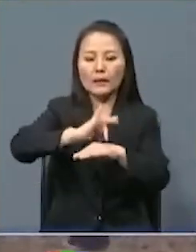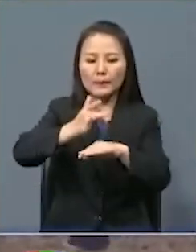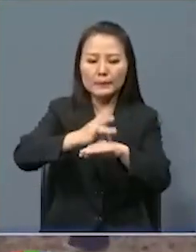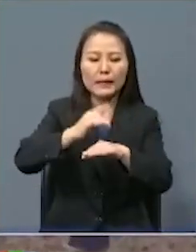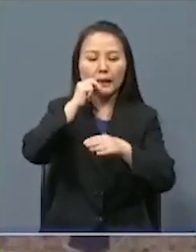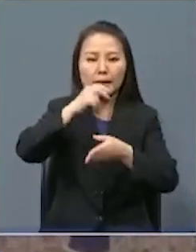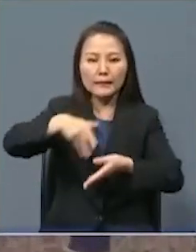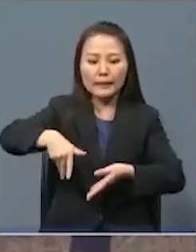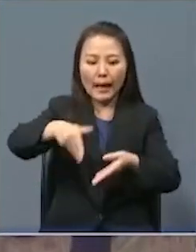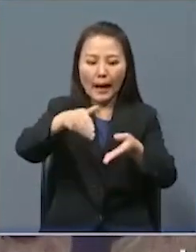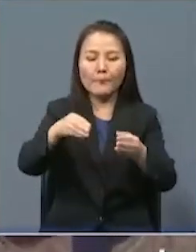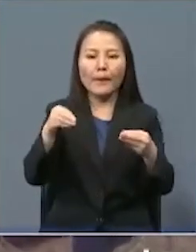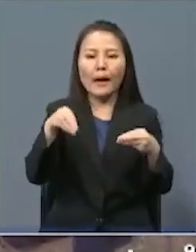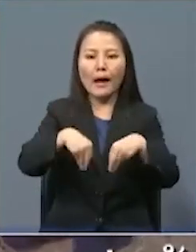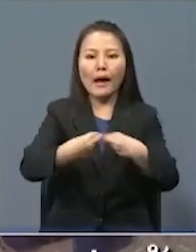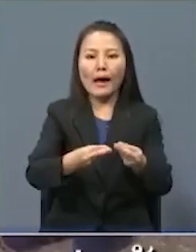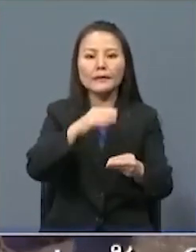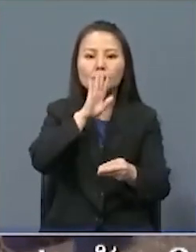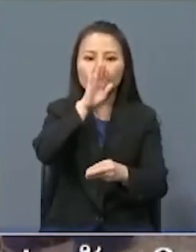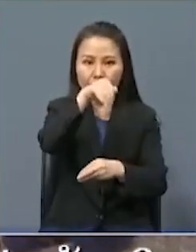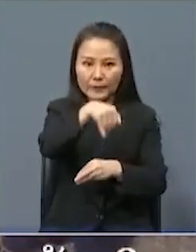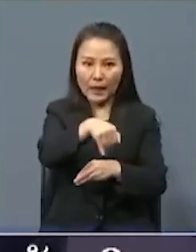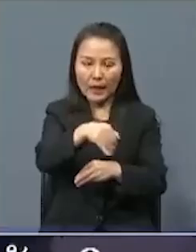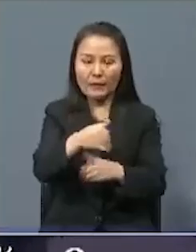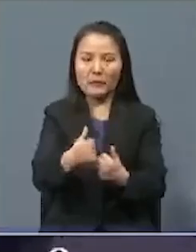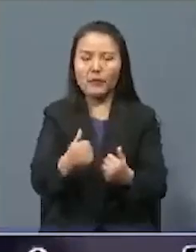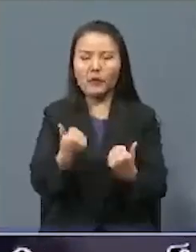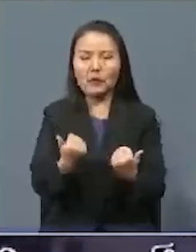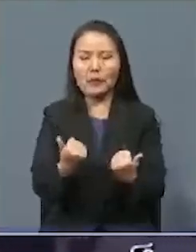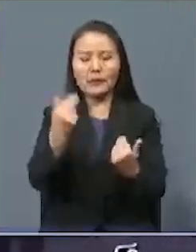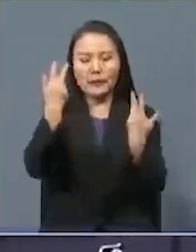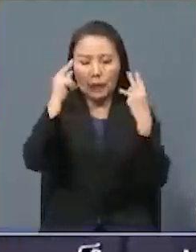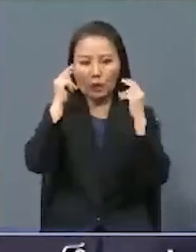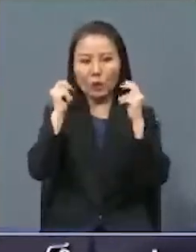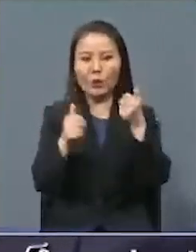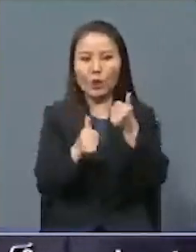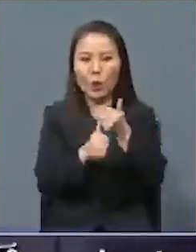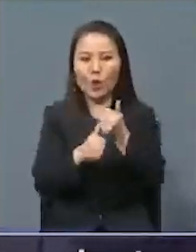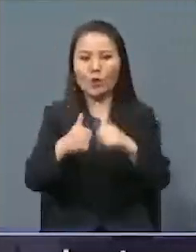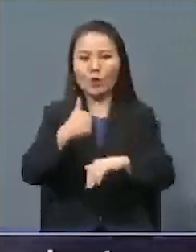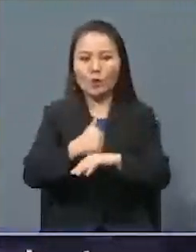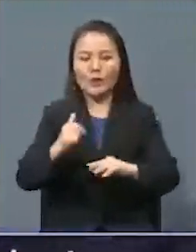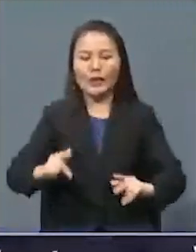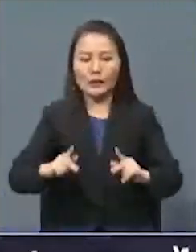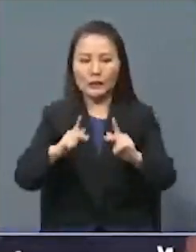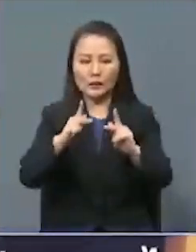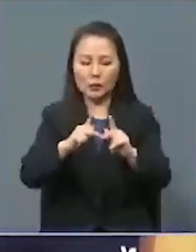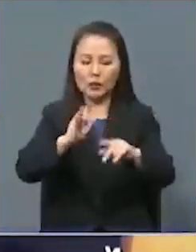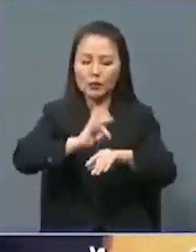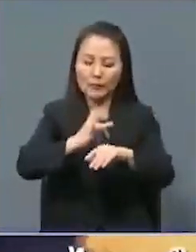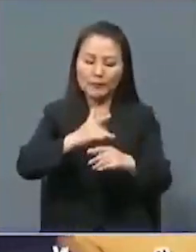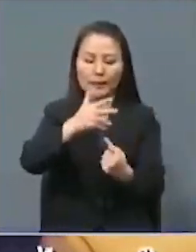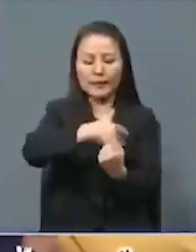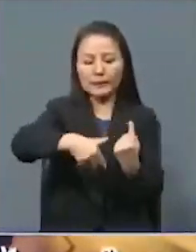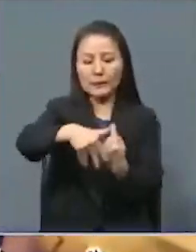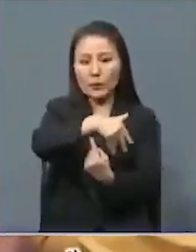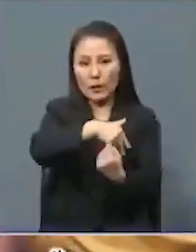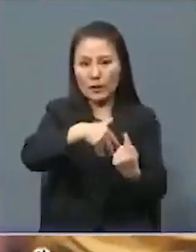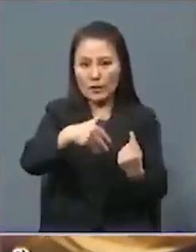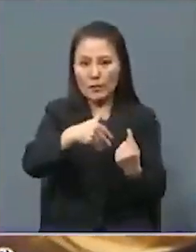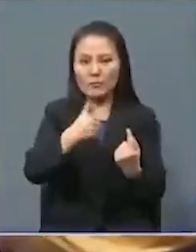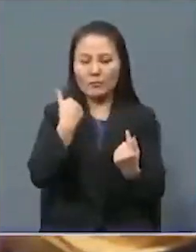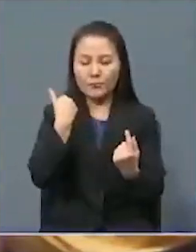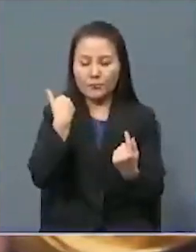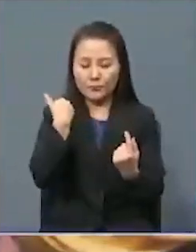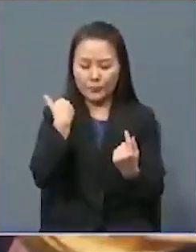แหล่งน้ำสำหรับช้างป่าเฉลิมพระเกียรติโอกาสนี้รองนายกรัฐมนตรีและรัฐมนตรีว่าการกระทรวงทรัพยากรธรรมชาติและสิ่งแวด